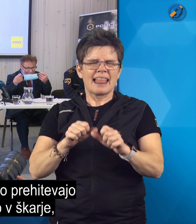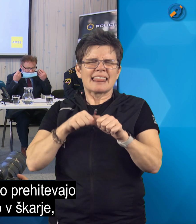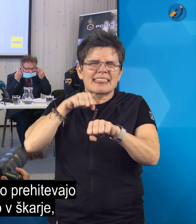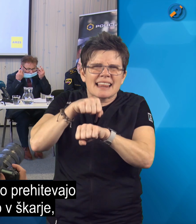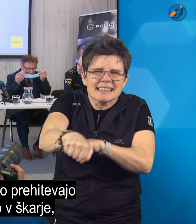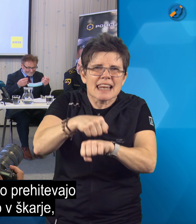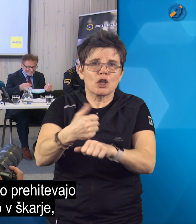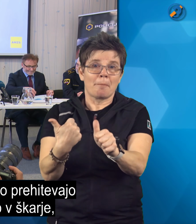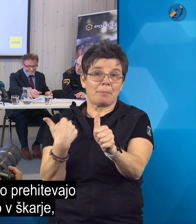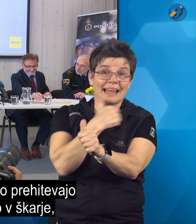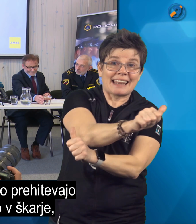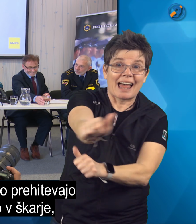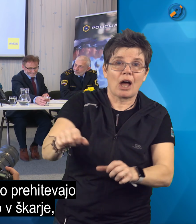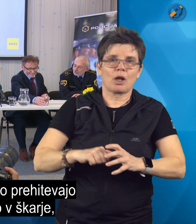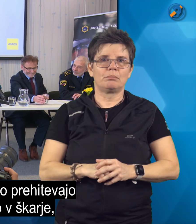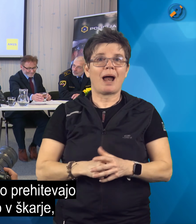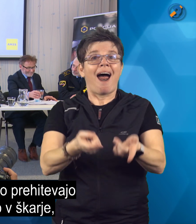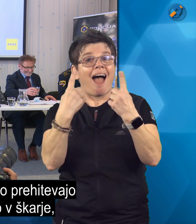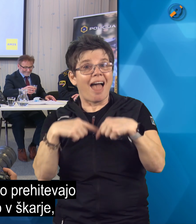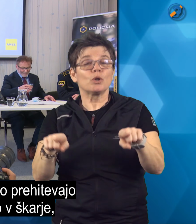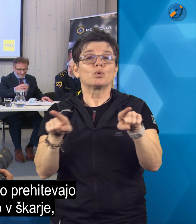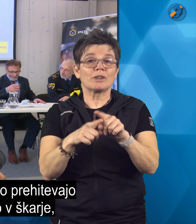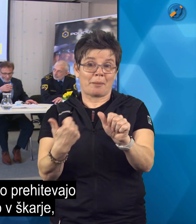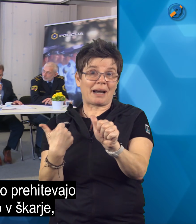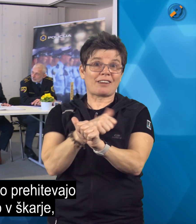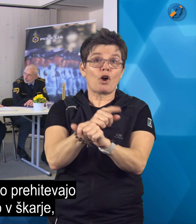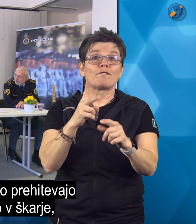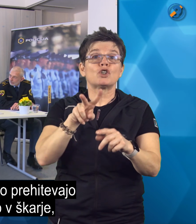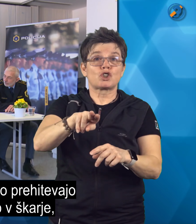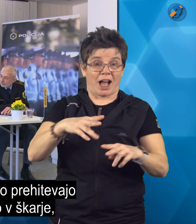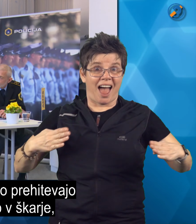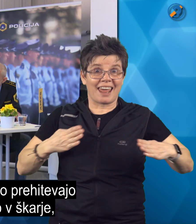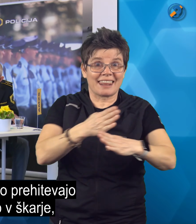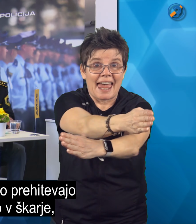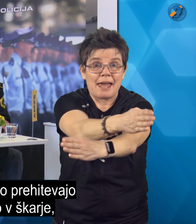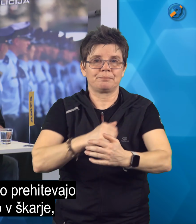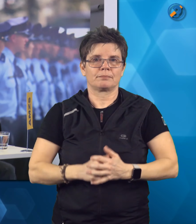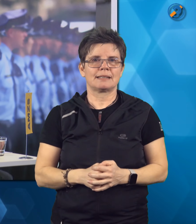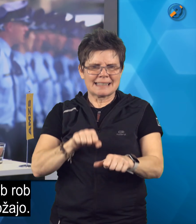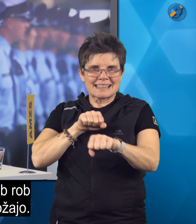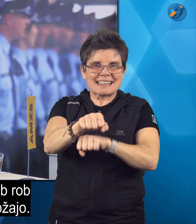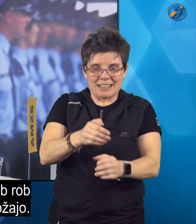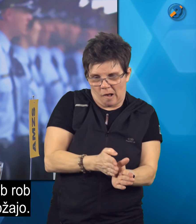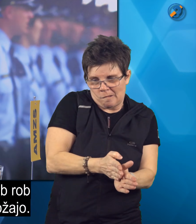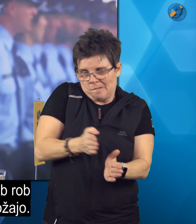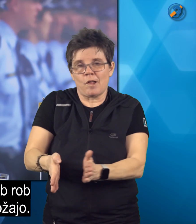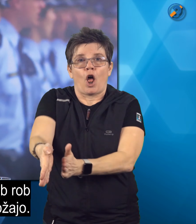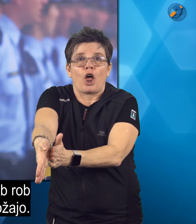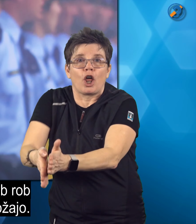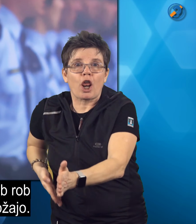ali prehitevajo v škarje, stisnejo ob rob in jih ogrožajo.